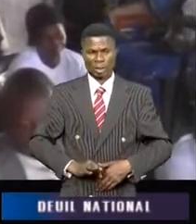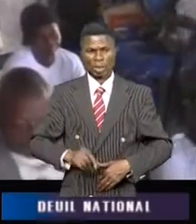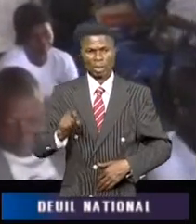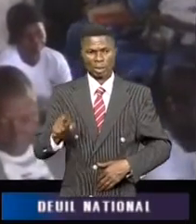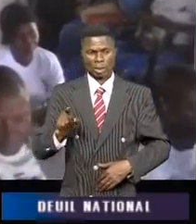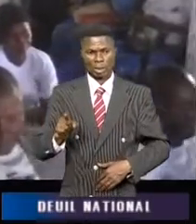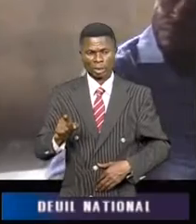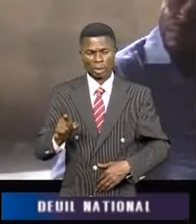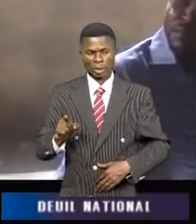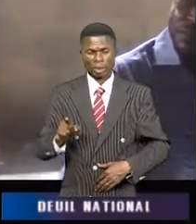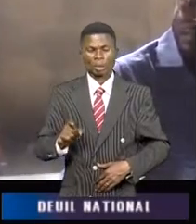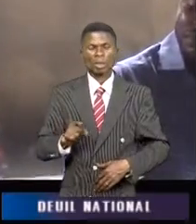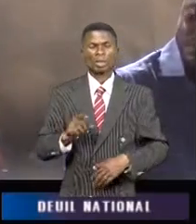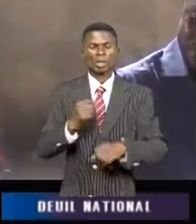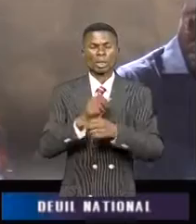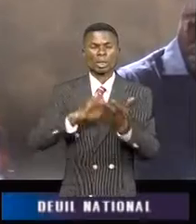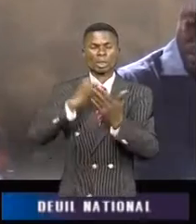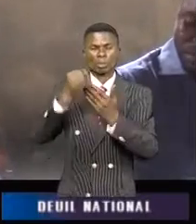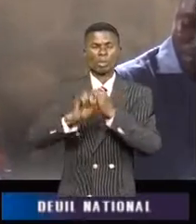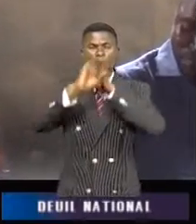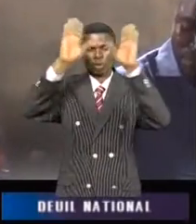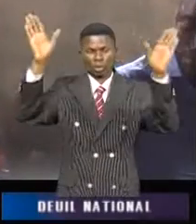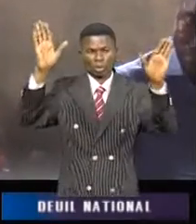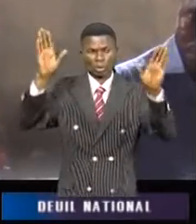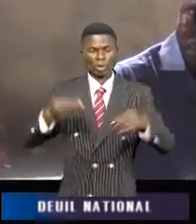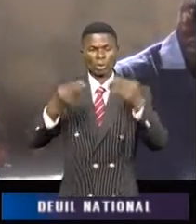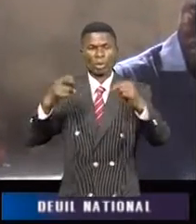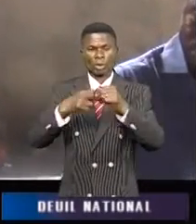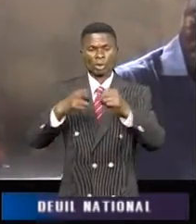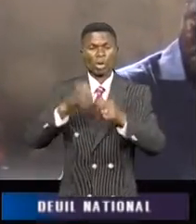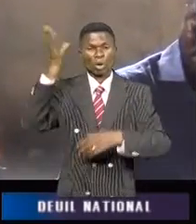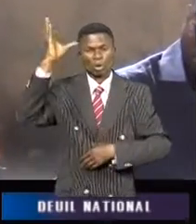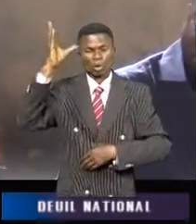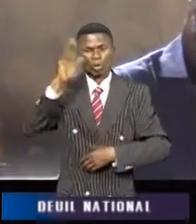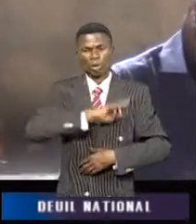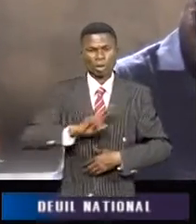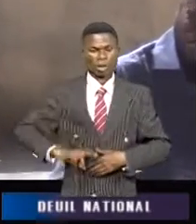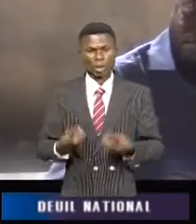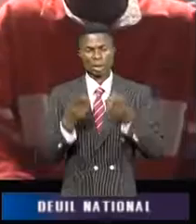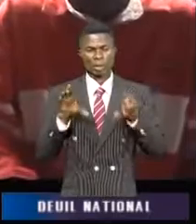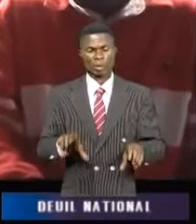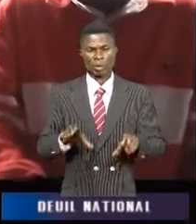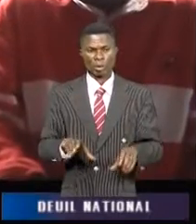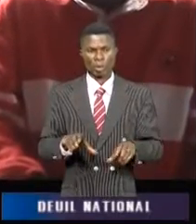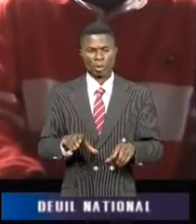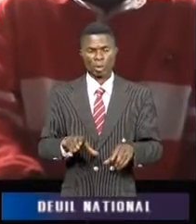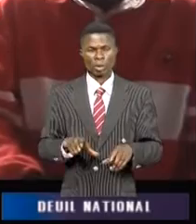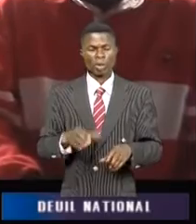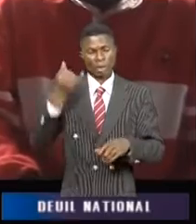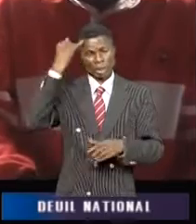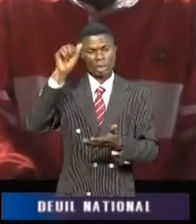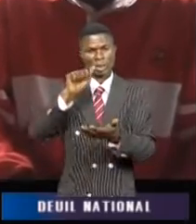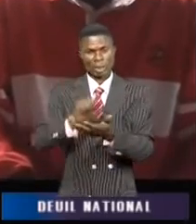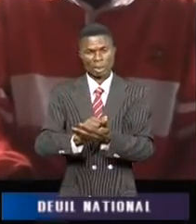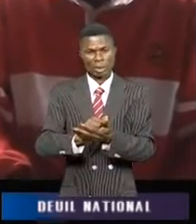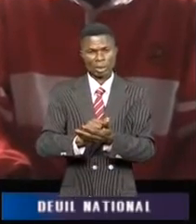Tshilombo a initié le projet Mwinda afin d'électrifier les zones rurales de la République démocratique du Congo. C'est dans cette optique que